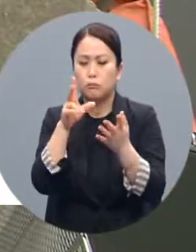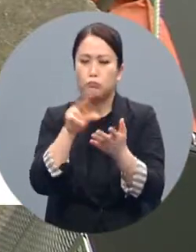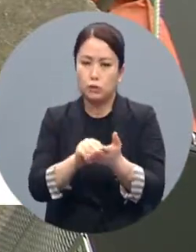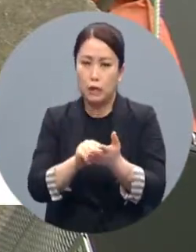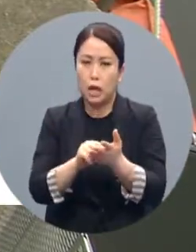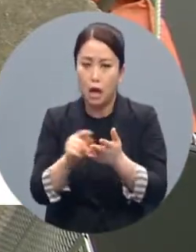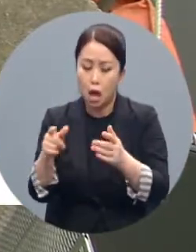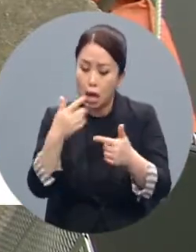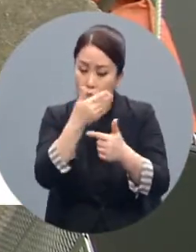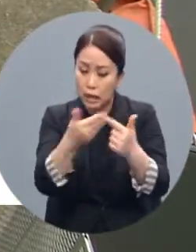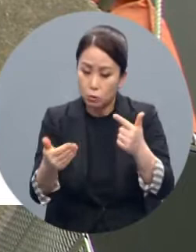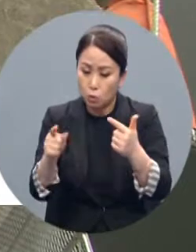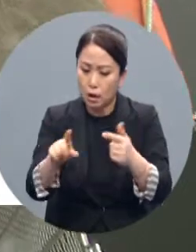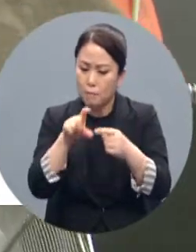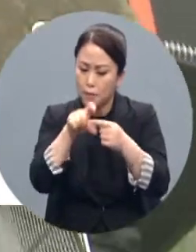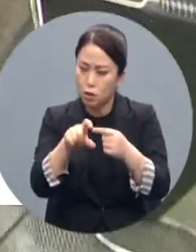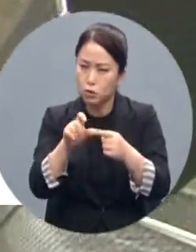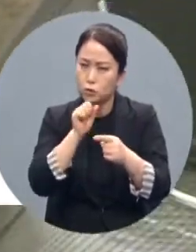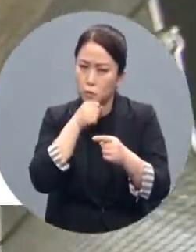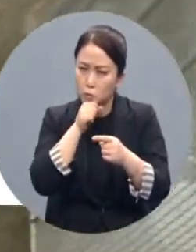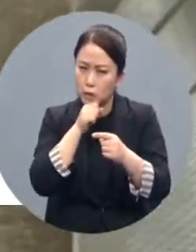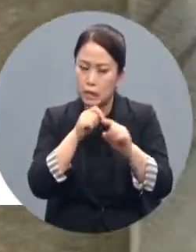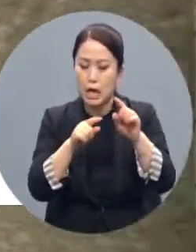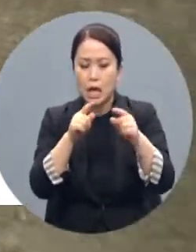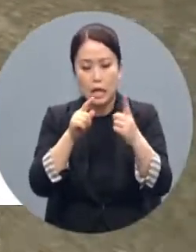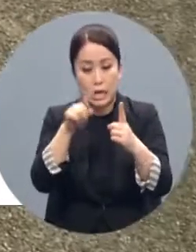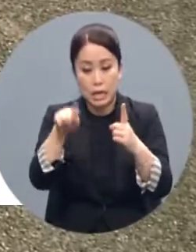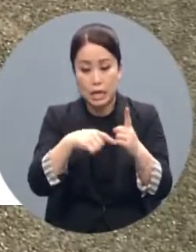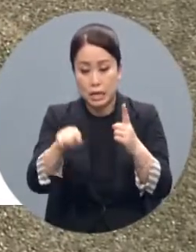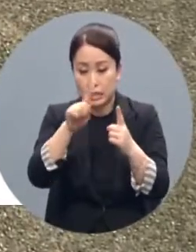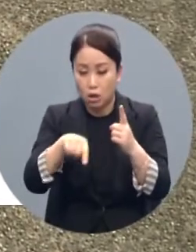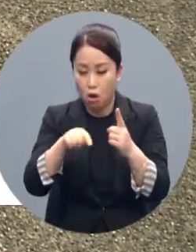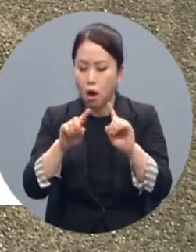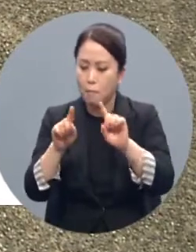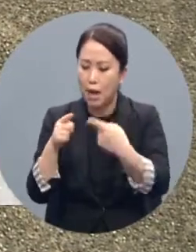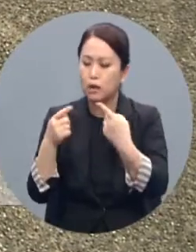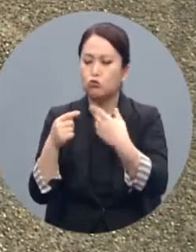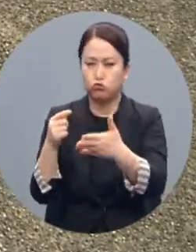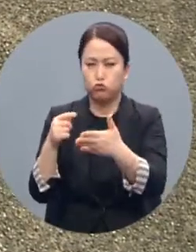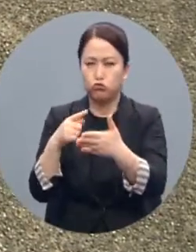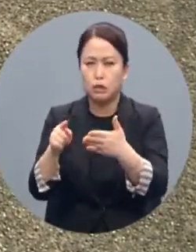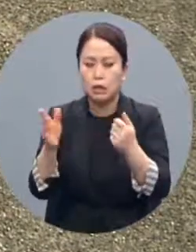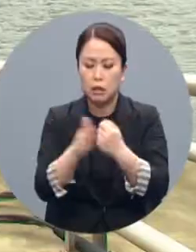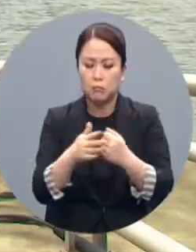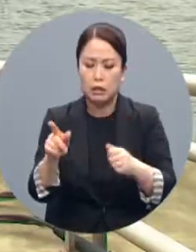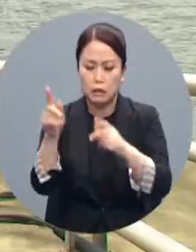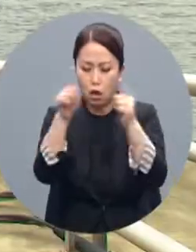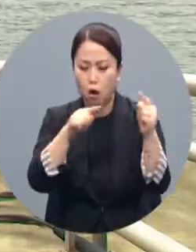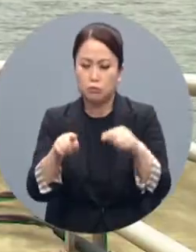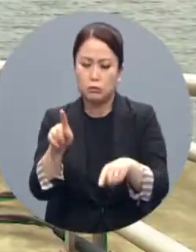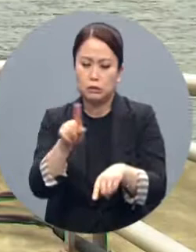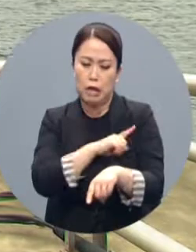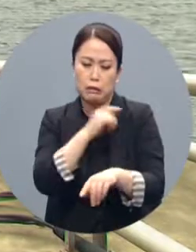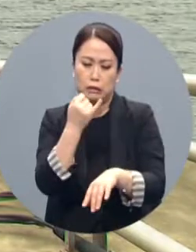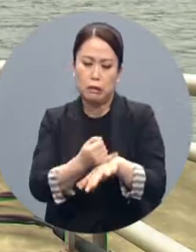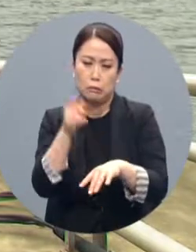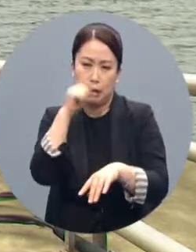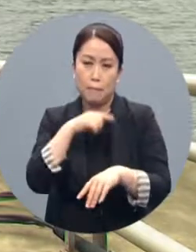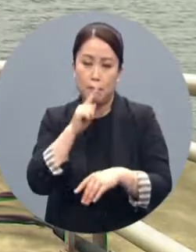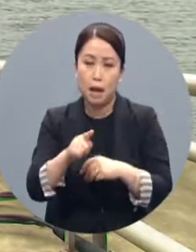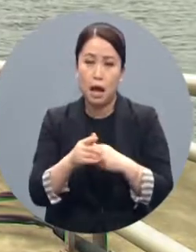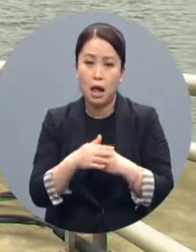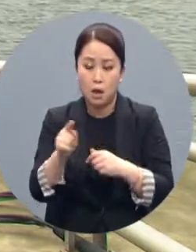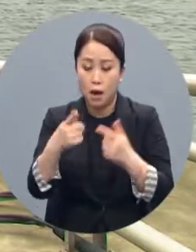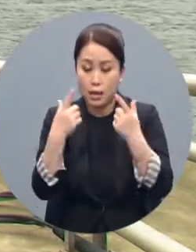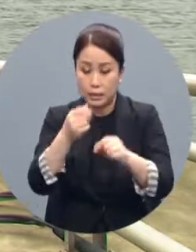평균 농도는 리터당 109 나노그램으로 전국 최고 수준입니다. 지난 2018년 이 같은 조사 결과가